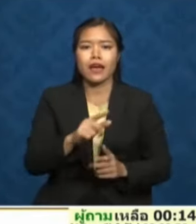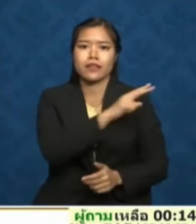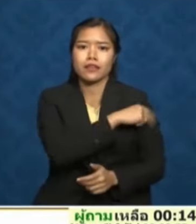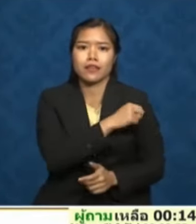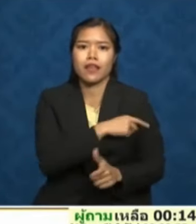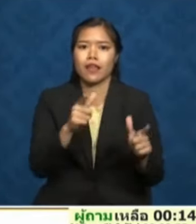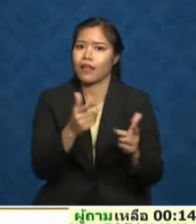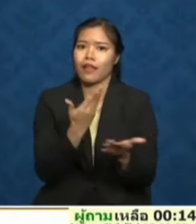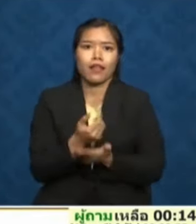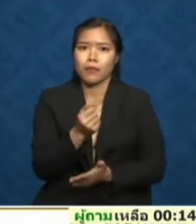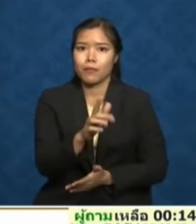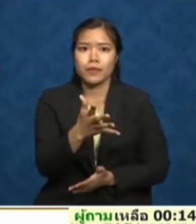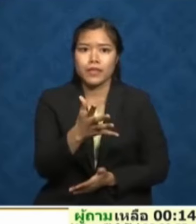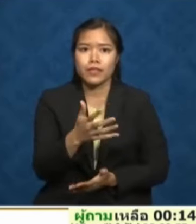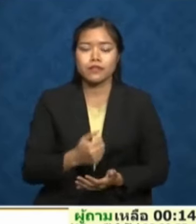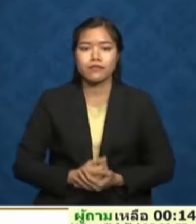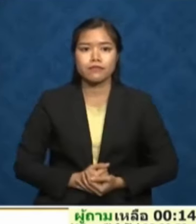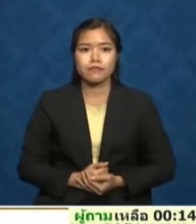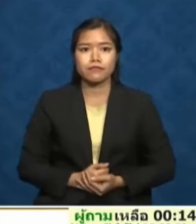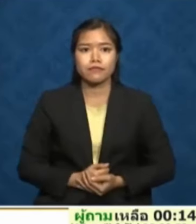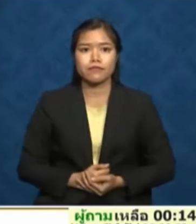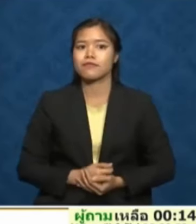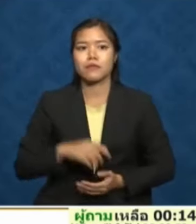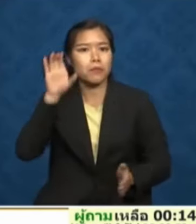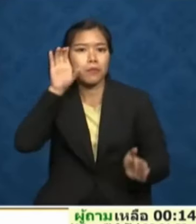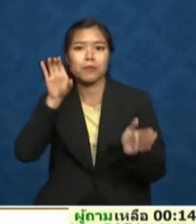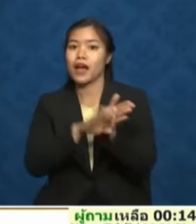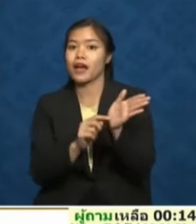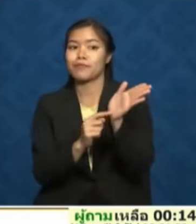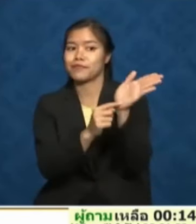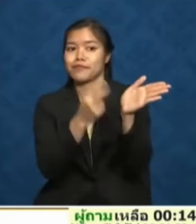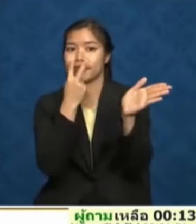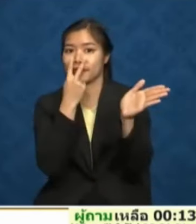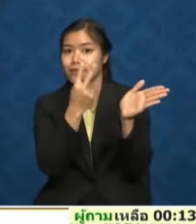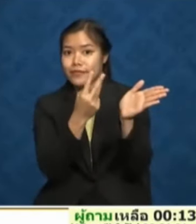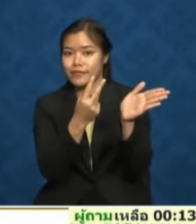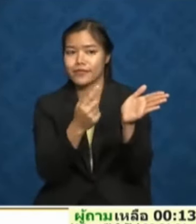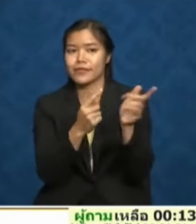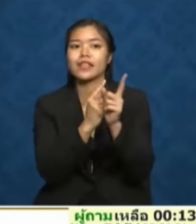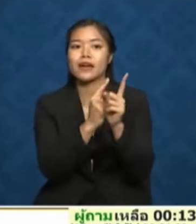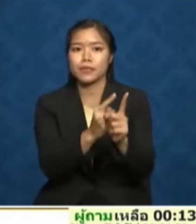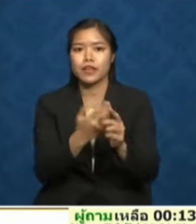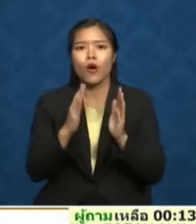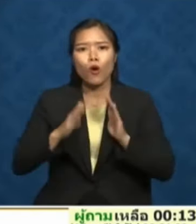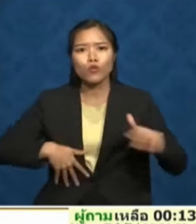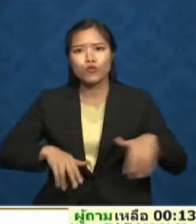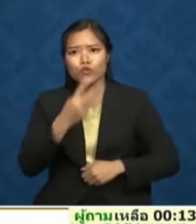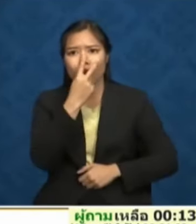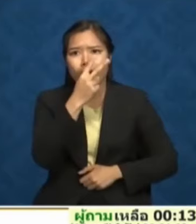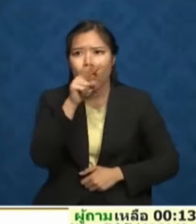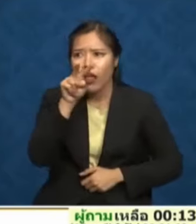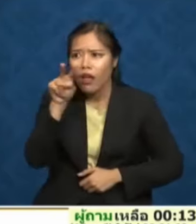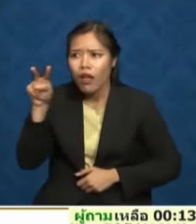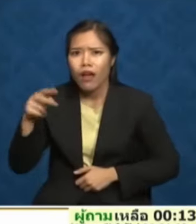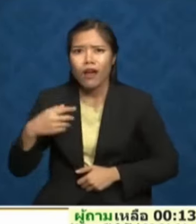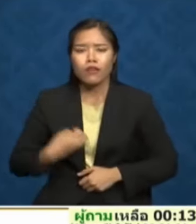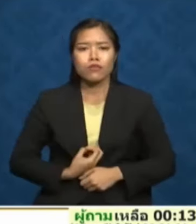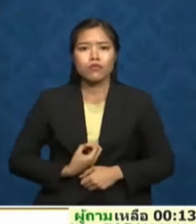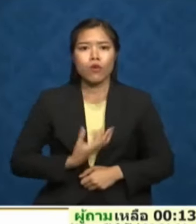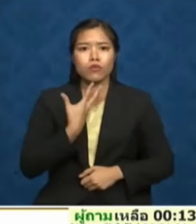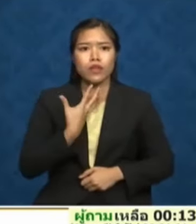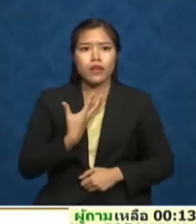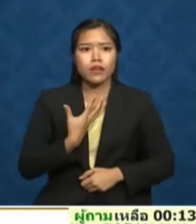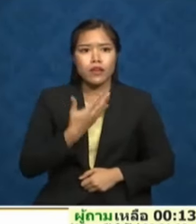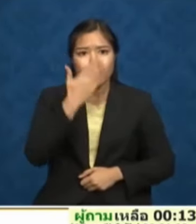ทองค่ะตามภาพเลยนะคะทำให้ประชาชนที่พบเห็นค่ะต่างก็ตระหนกตกใจนะ